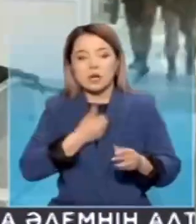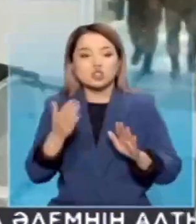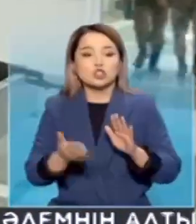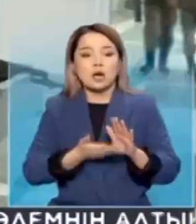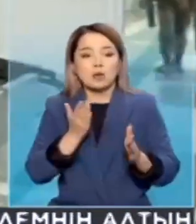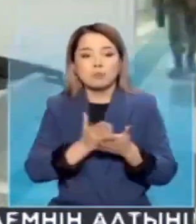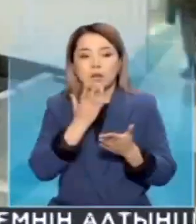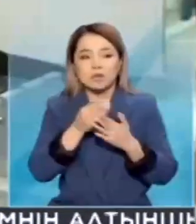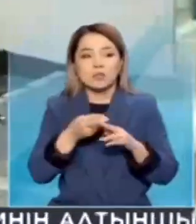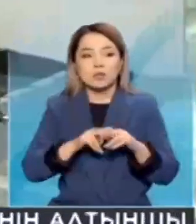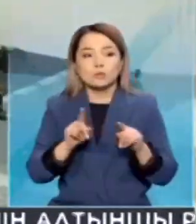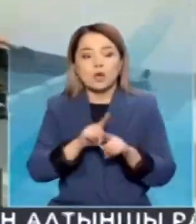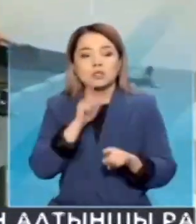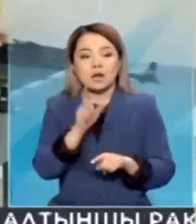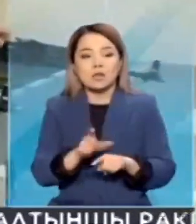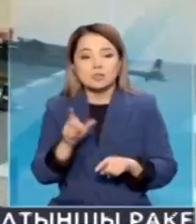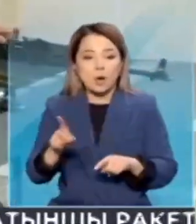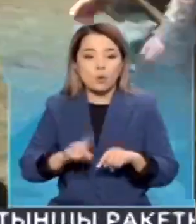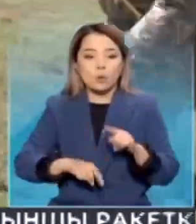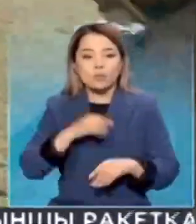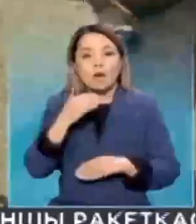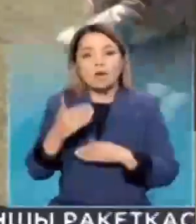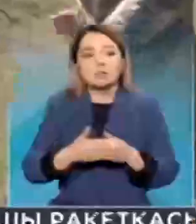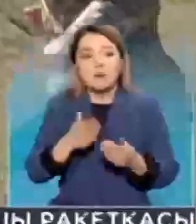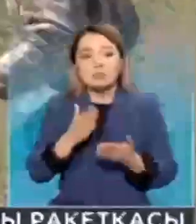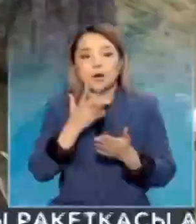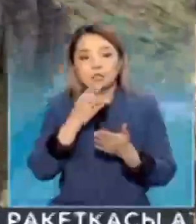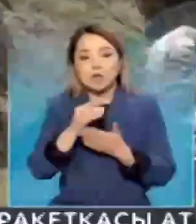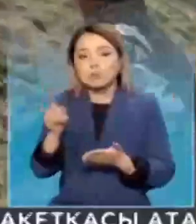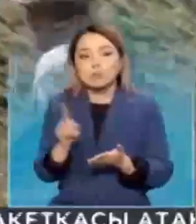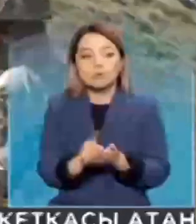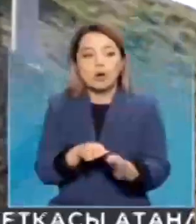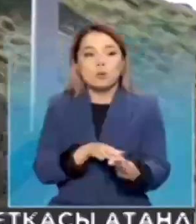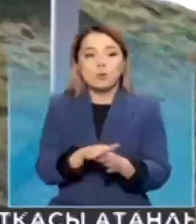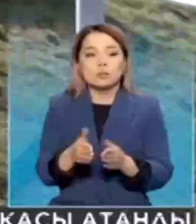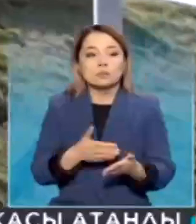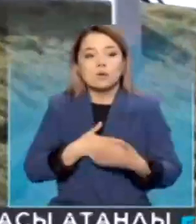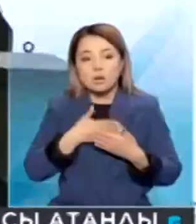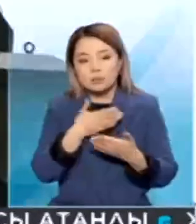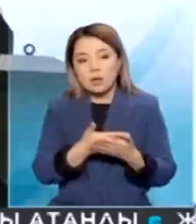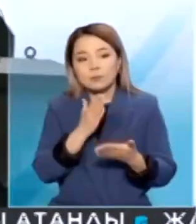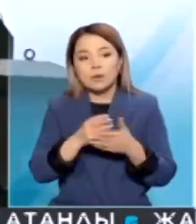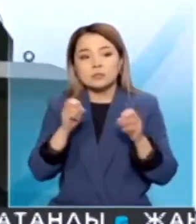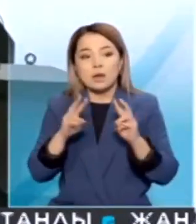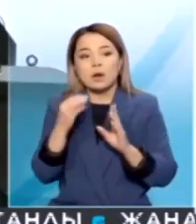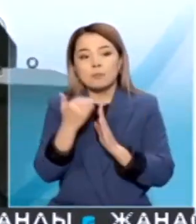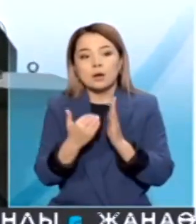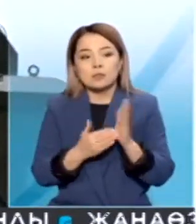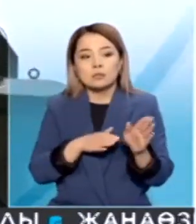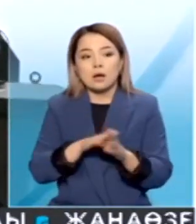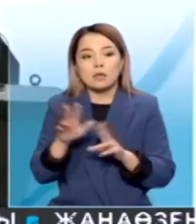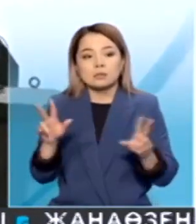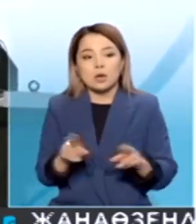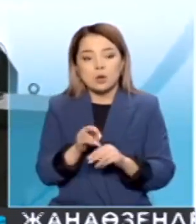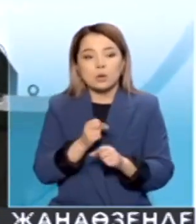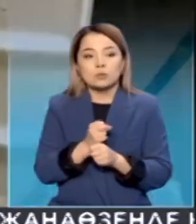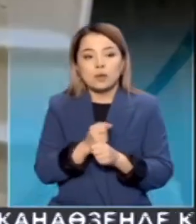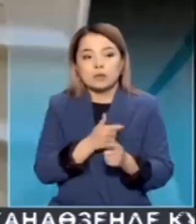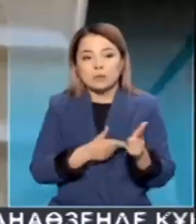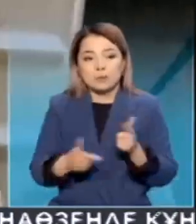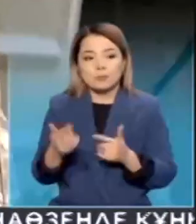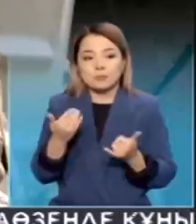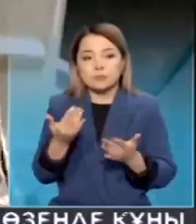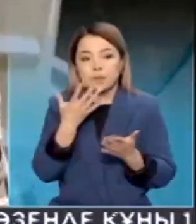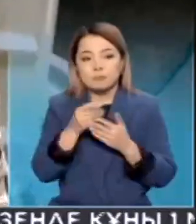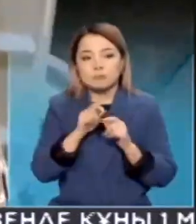жүріп жатқанын және жастарды отан алдындағы борышын өтеуге ынталандыру үшін арнайы бағдарлама сәтті іске аса бастады дейді. Оған сай